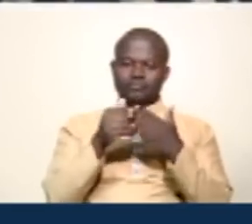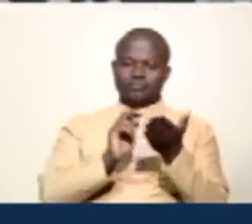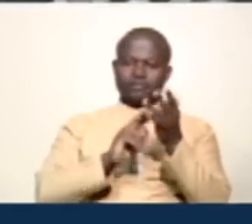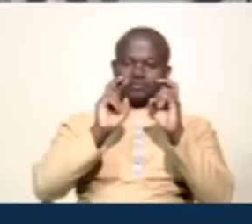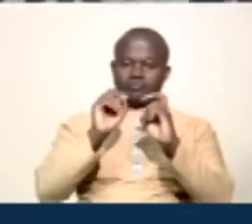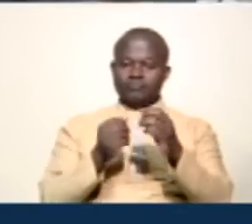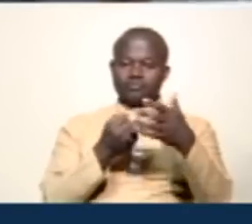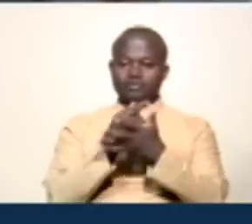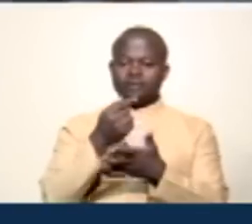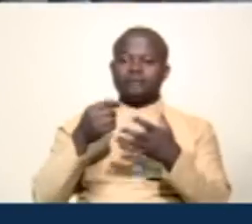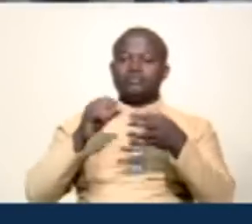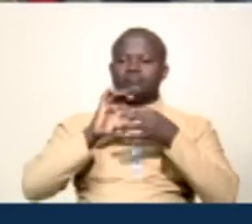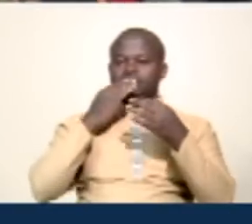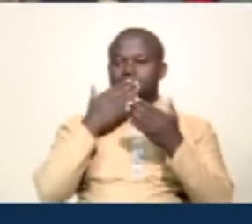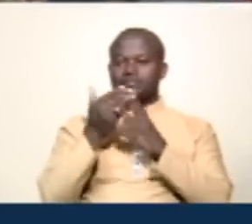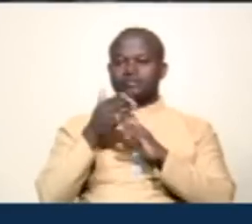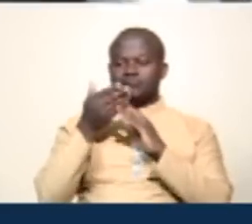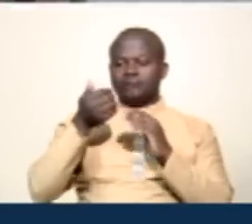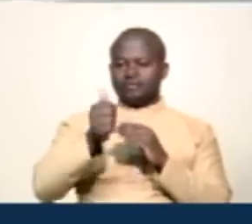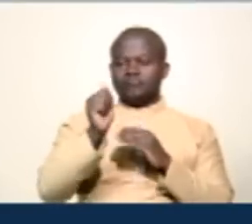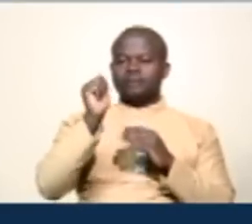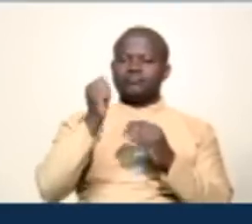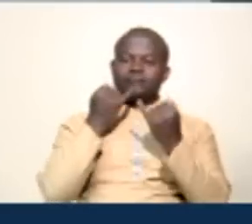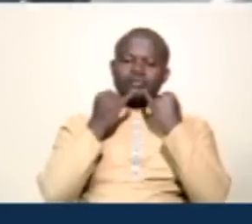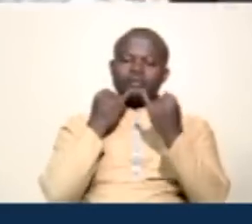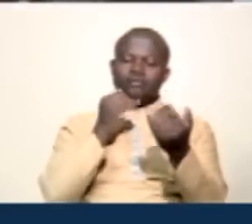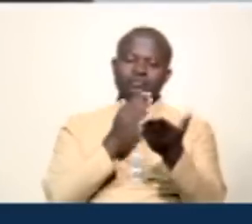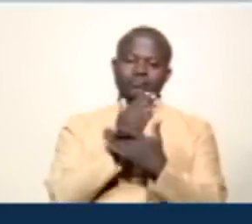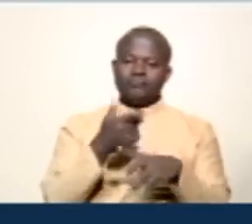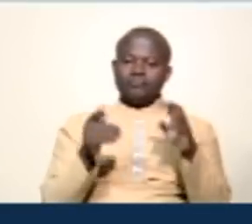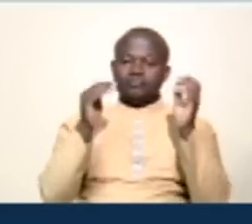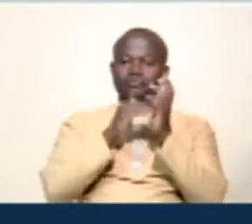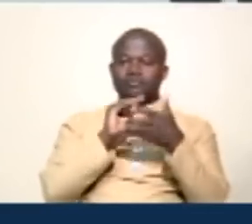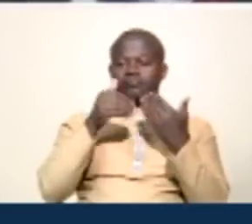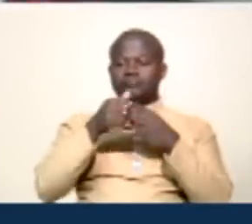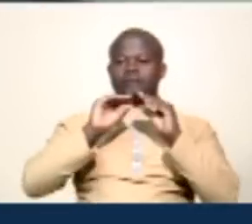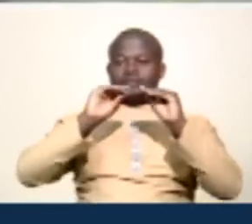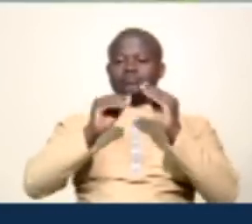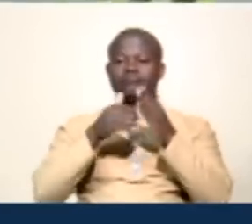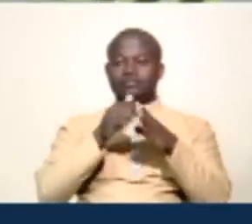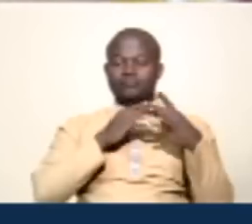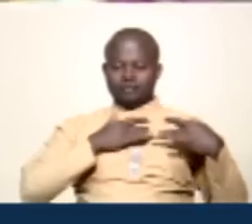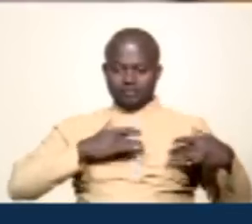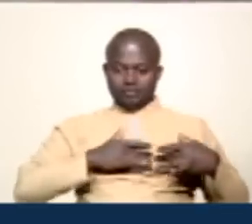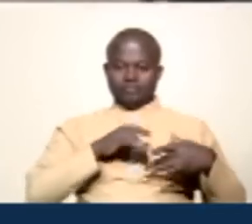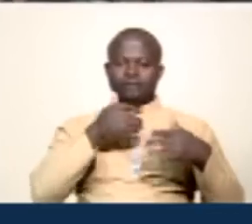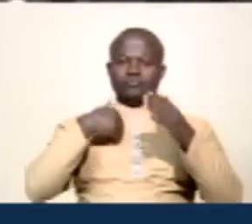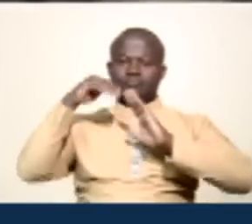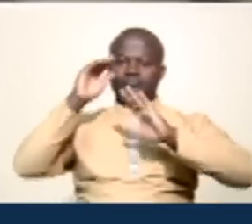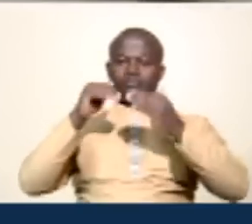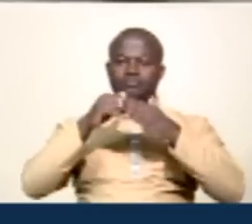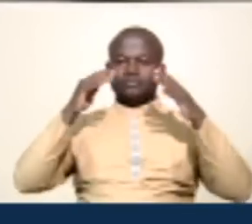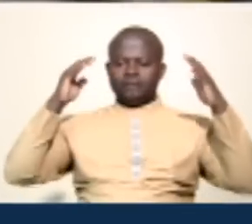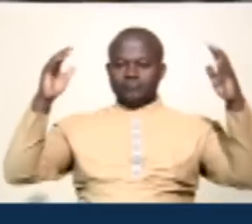ko icyateje imibanire myiza hagati yabo ari ukubwizanya ukuri, ariko kandi inyigisho zisa na mitima zabigizemo uruhare